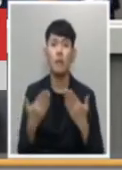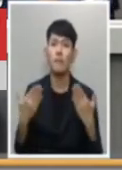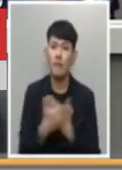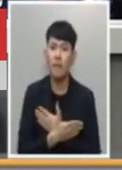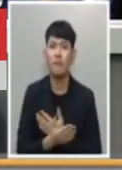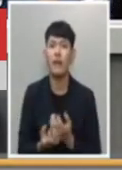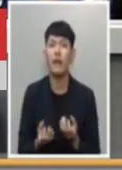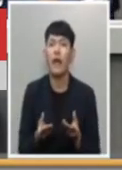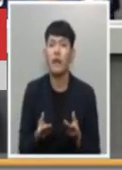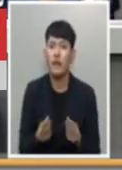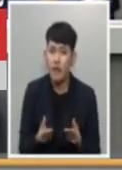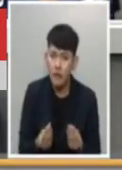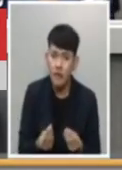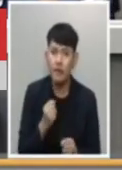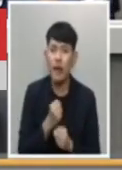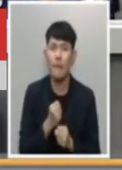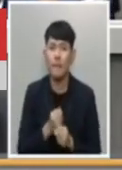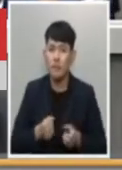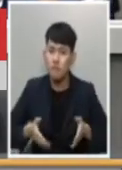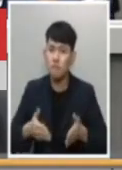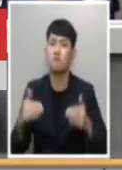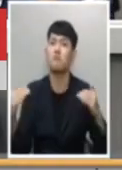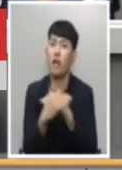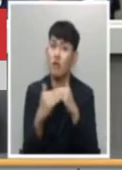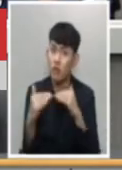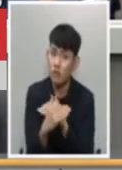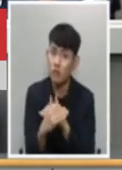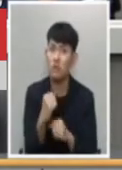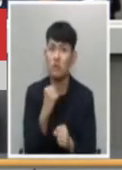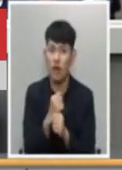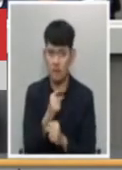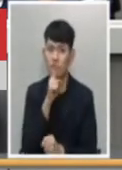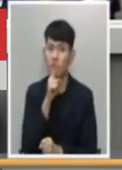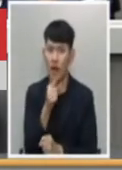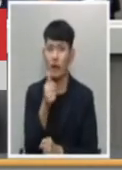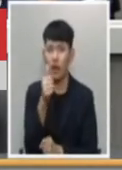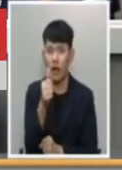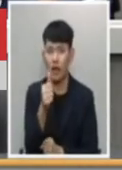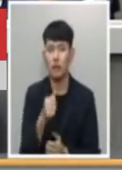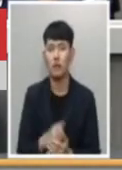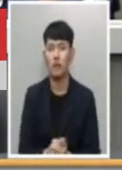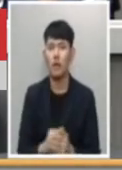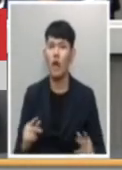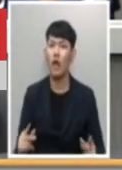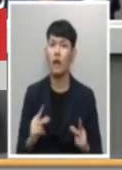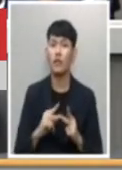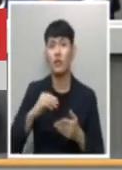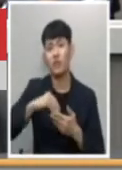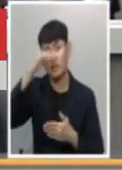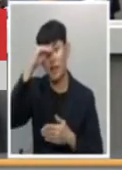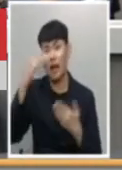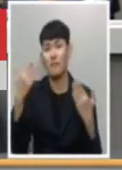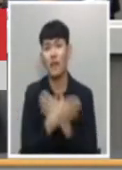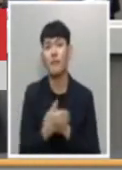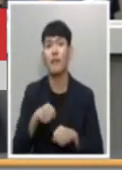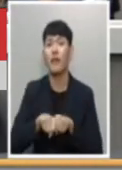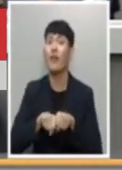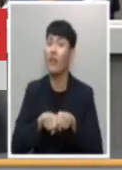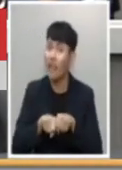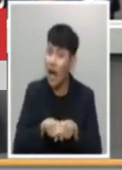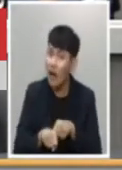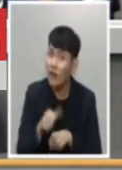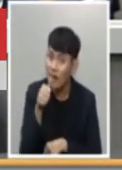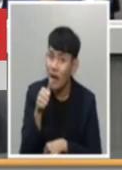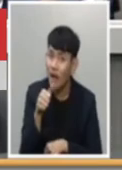ารานะครับทำสระยางพารากระทรวงศึกษาทำรองเท้ายางพาราท